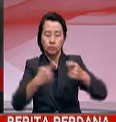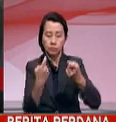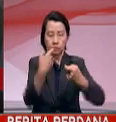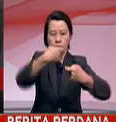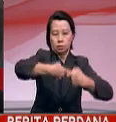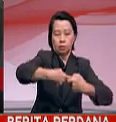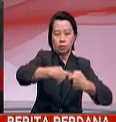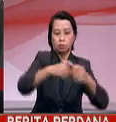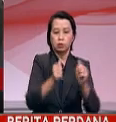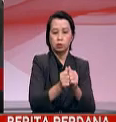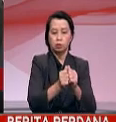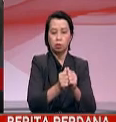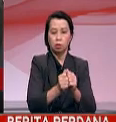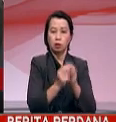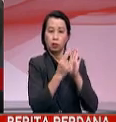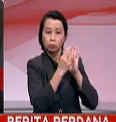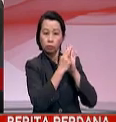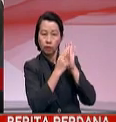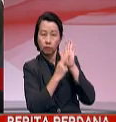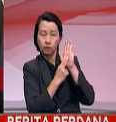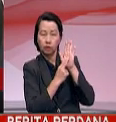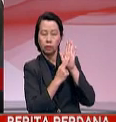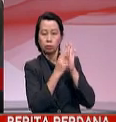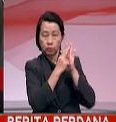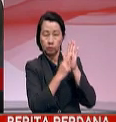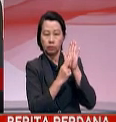berkaitan dengan undang-undang